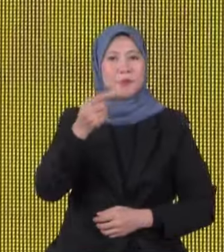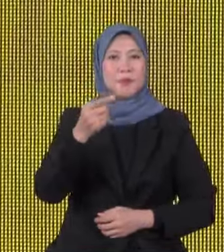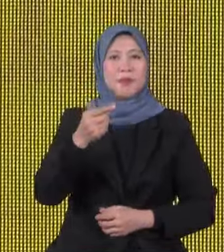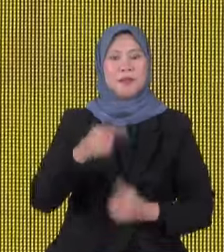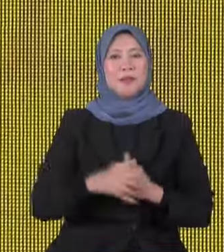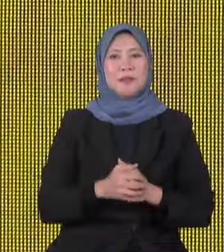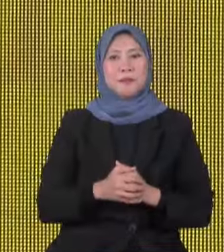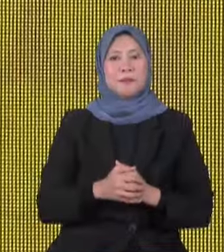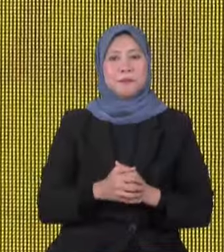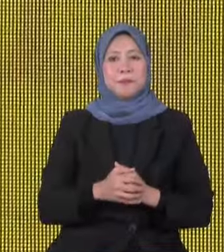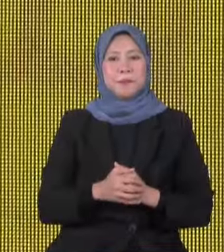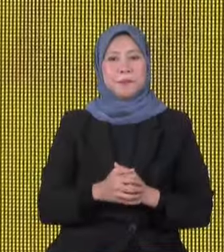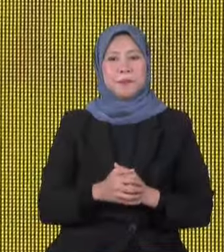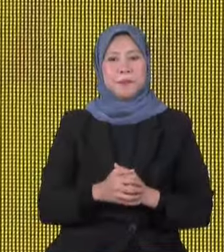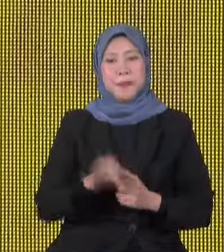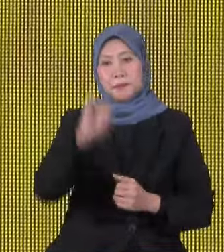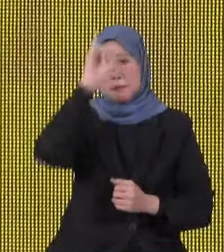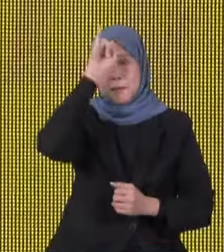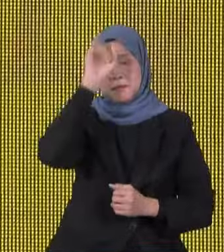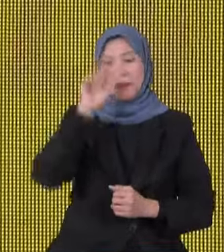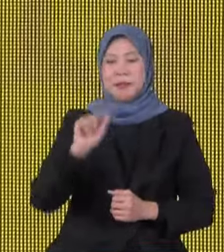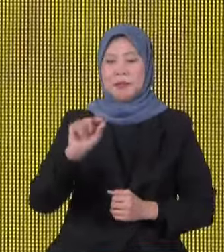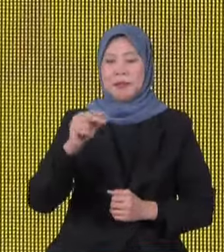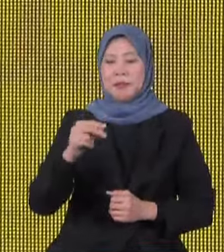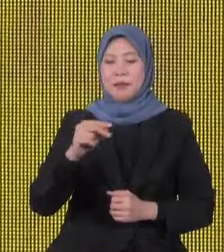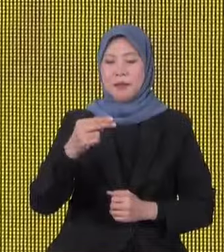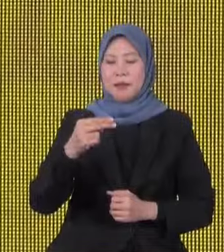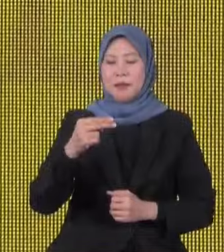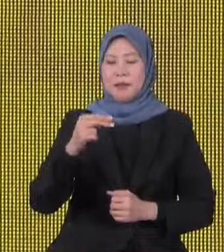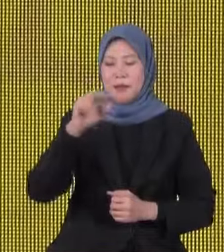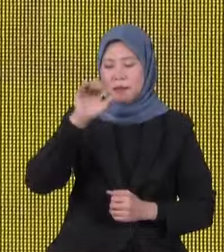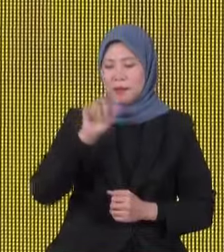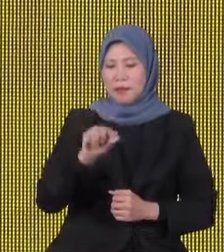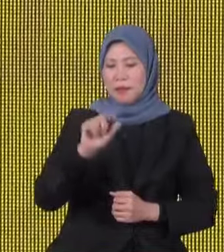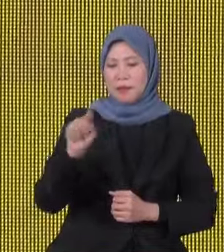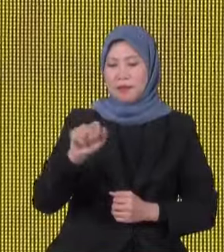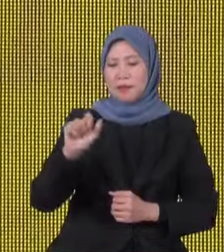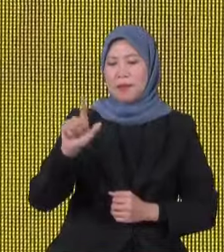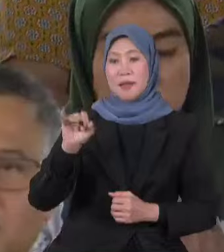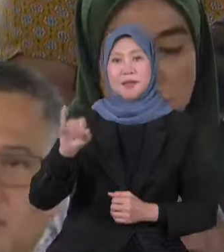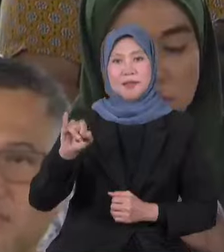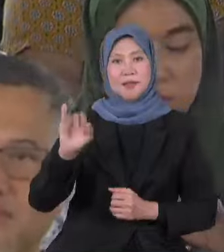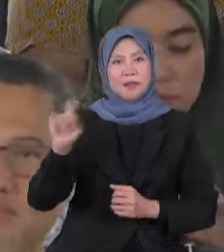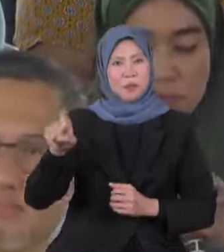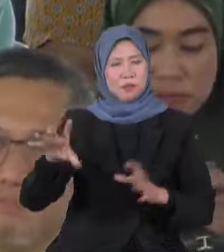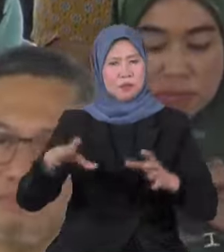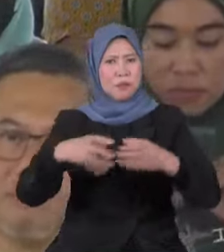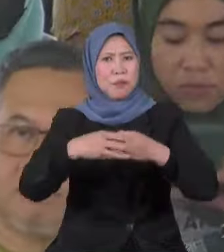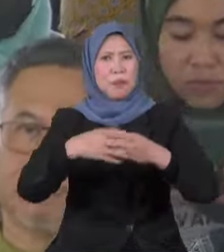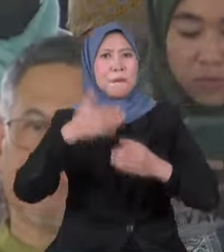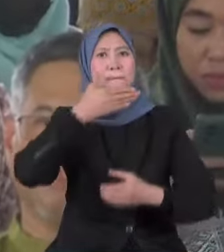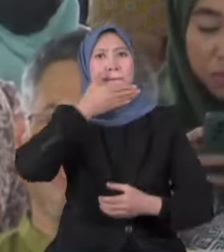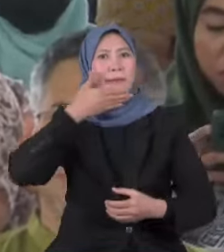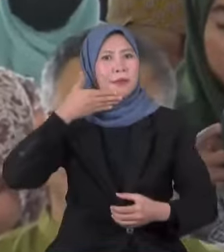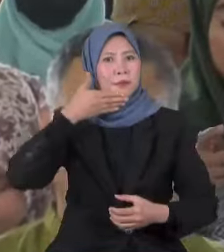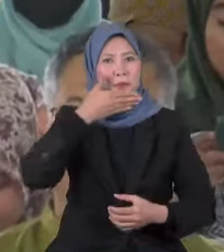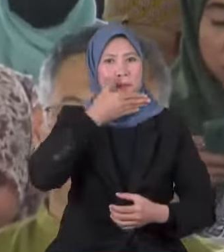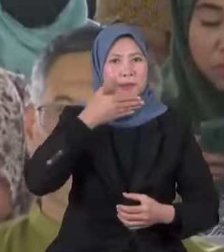Hujjatul Islam Imam Al-Ghazali. Bentuk pemuda kini, kalau tengok pemuda kini,